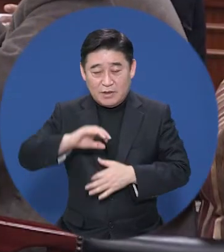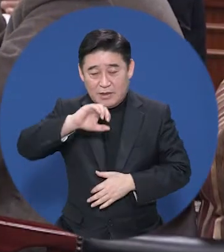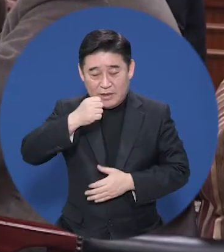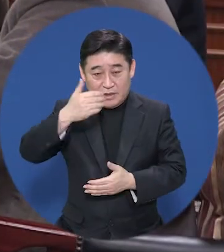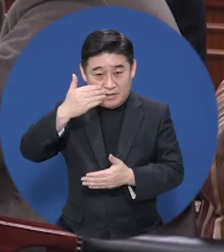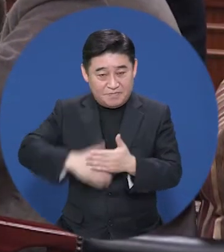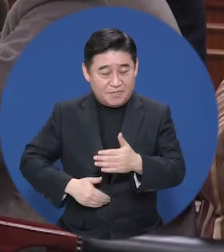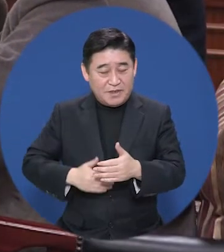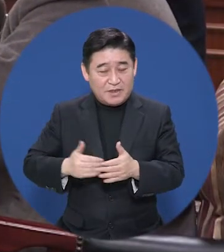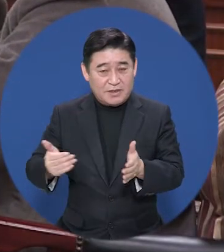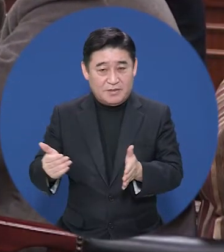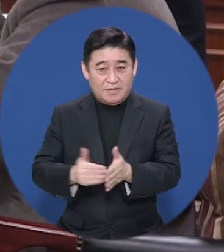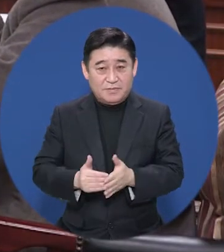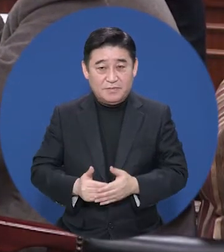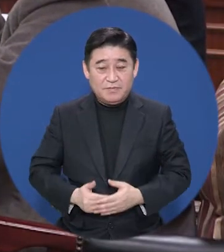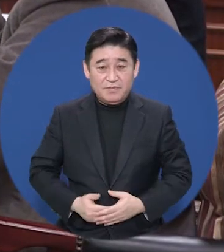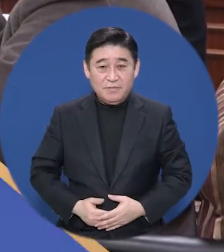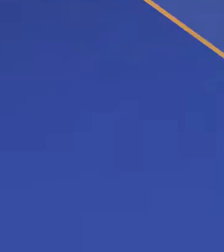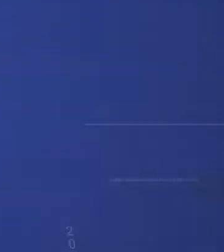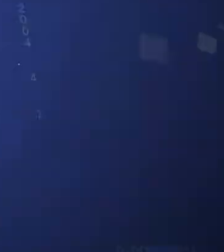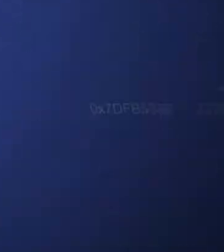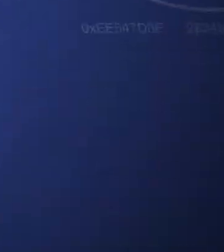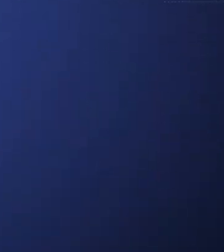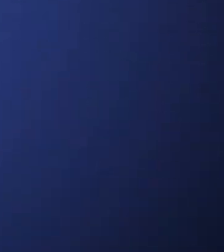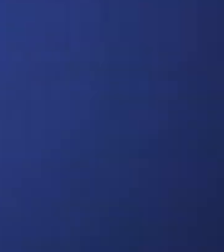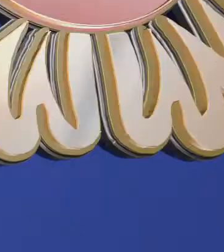예산을 삭감했습니다.